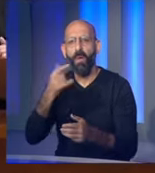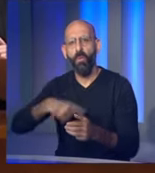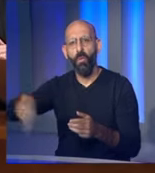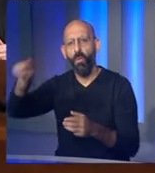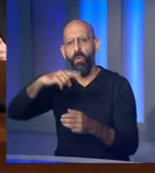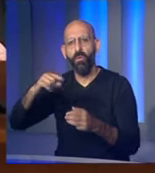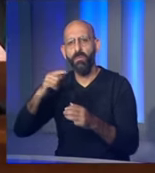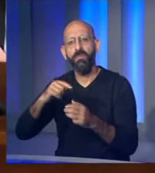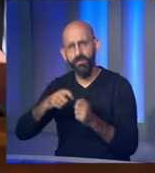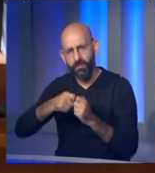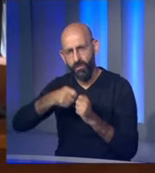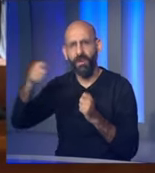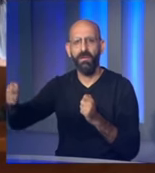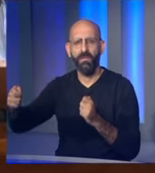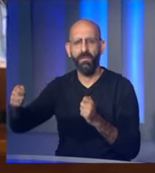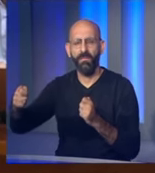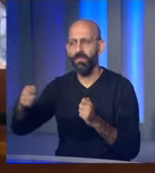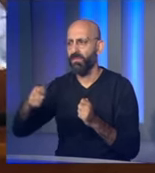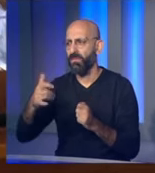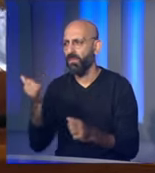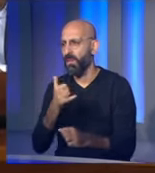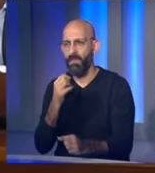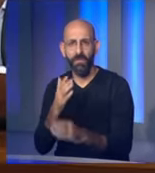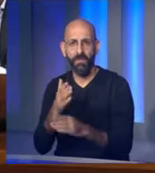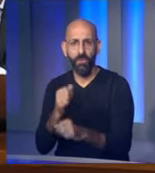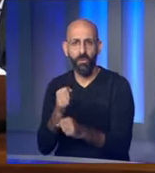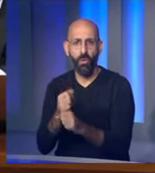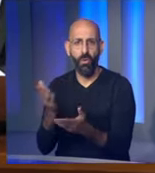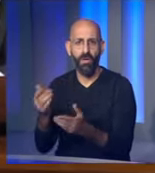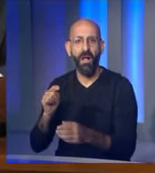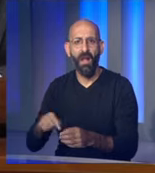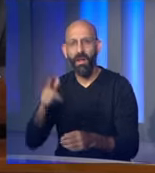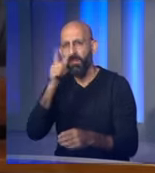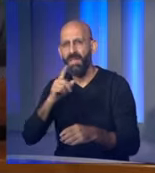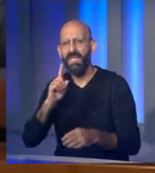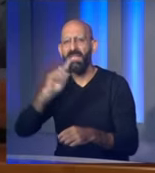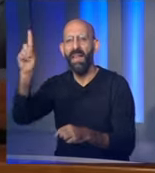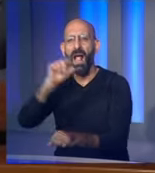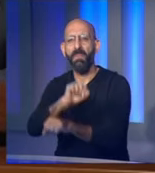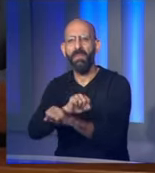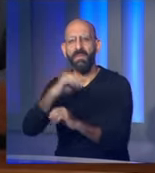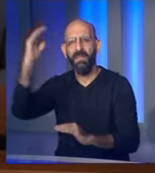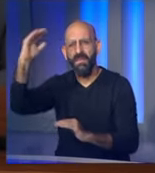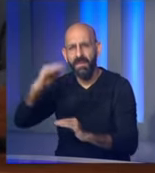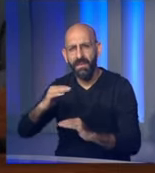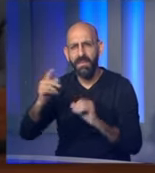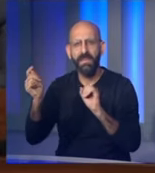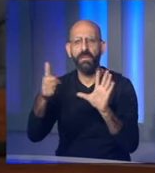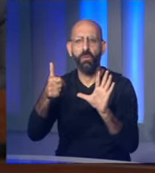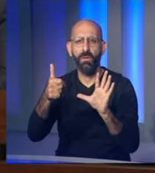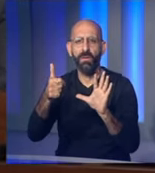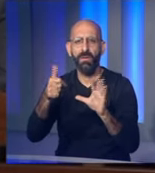اقتراح يتعلق بتخفيض السنه السجنيه الى سته اشهر من اجل تخفيف الاقتضاب في السجون نظرا